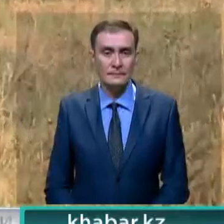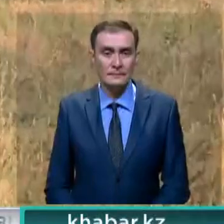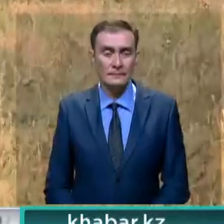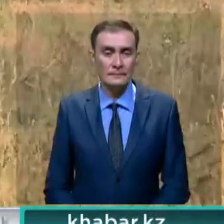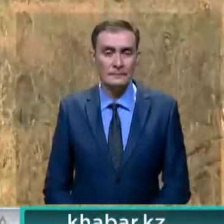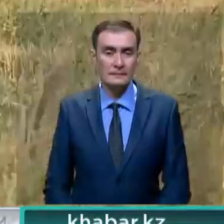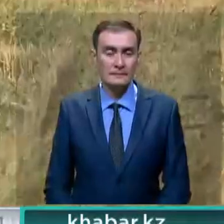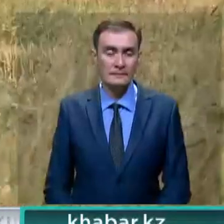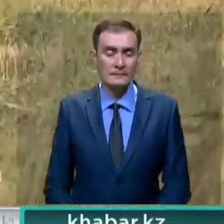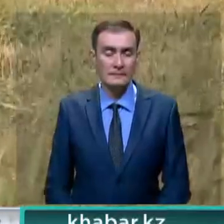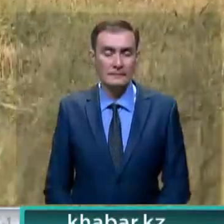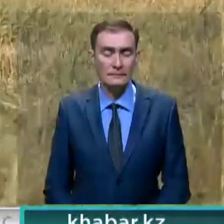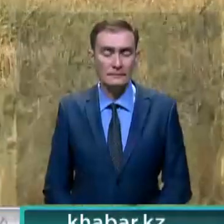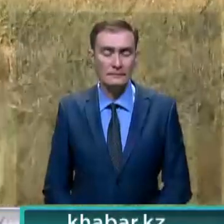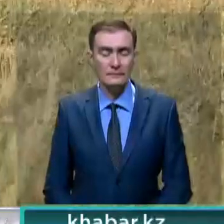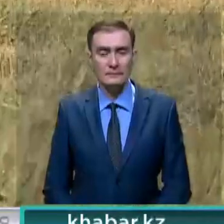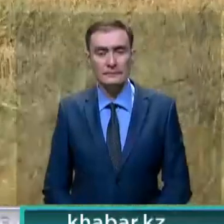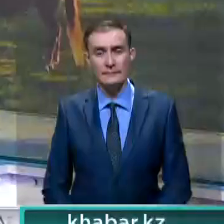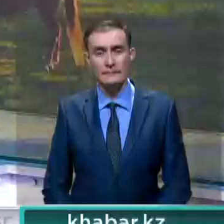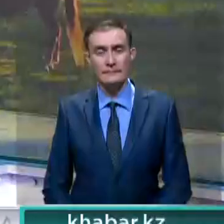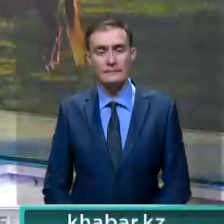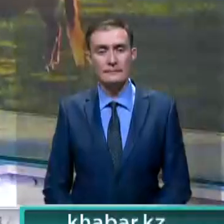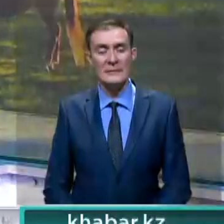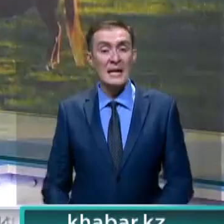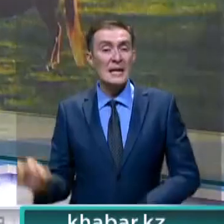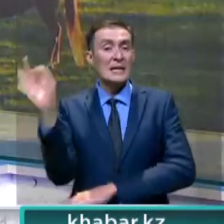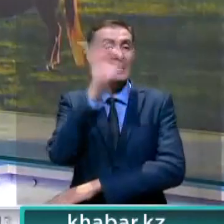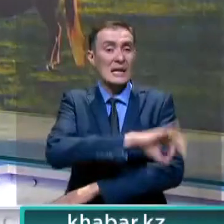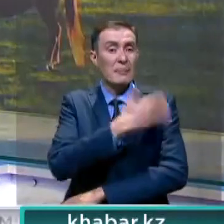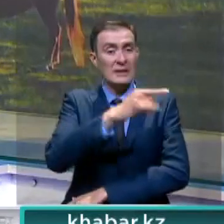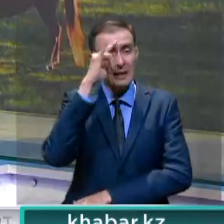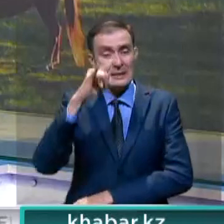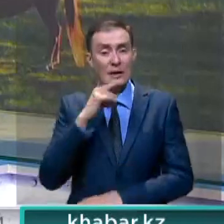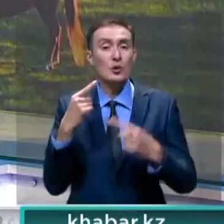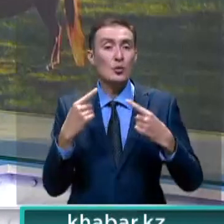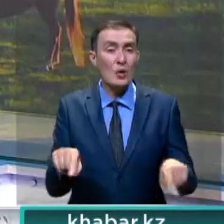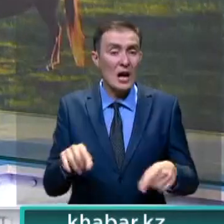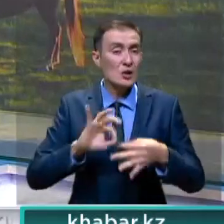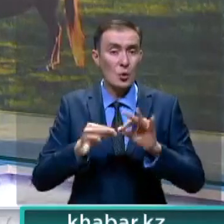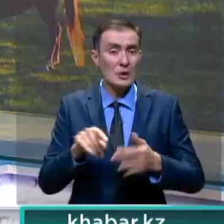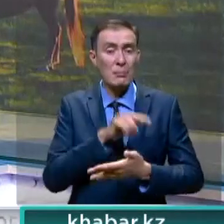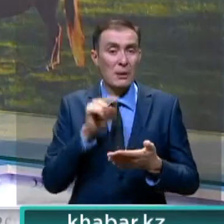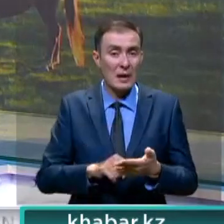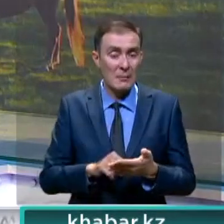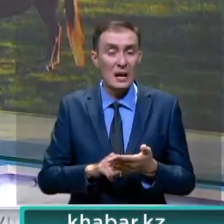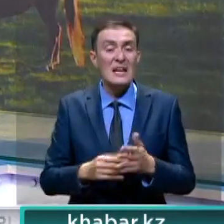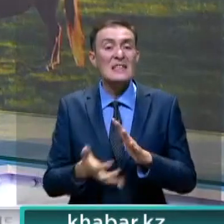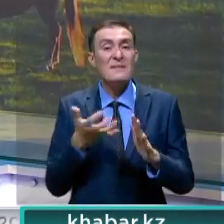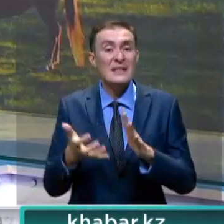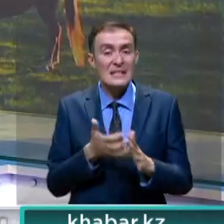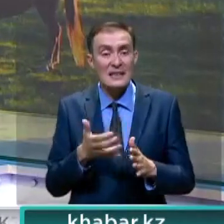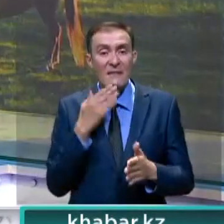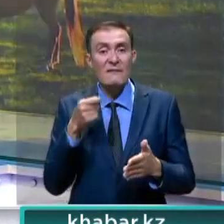Бабаканов, Восточно-Казахстанская область. Итоги дня. На западе Казахстана решают другую наболевшую проблему – устраняют